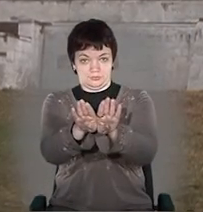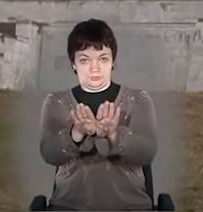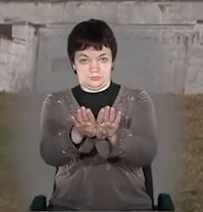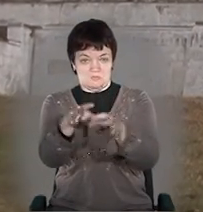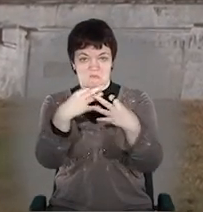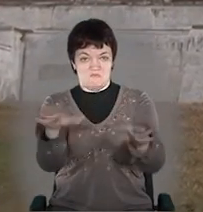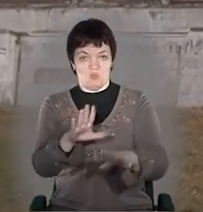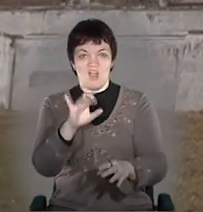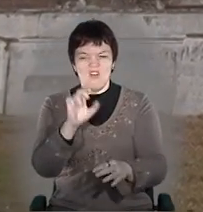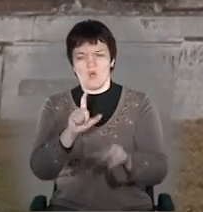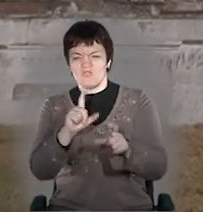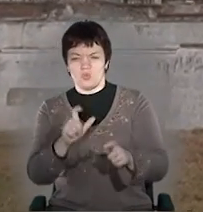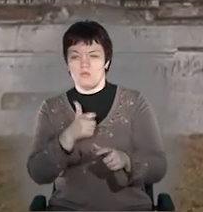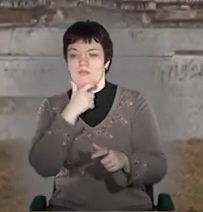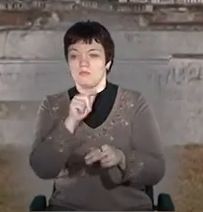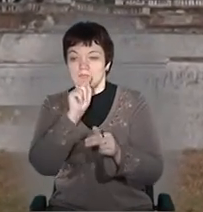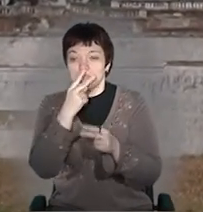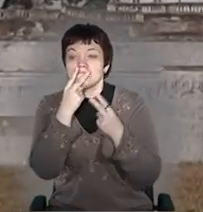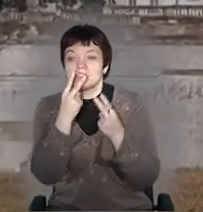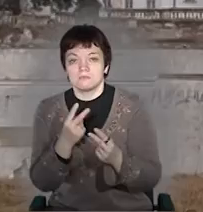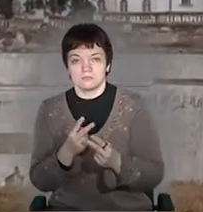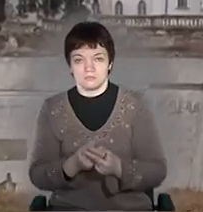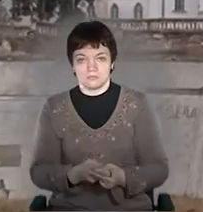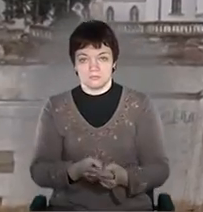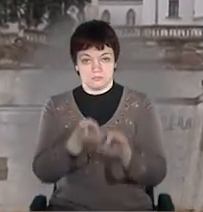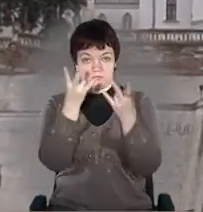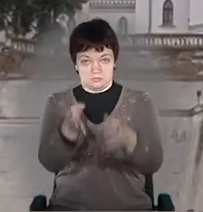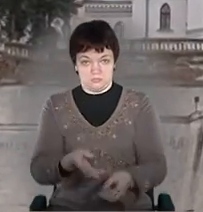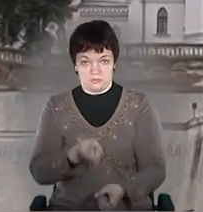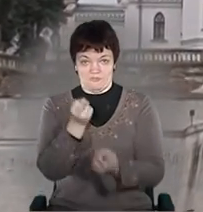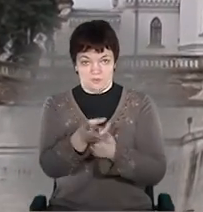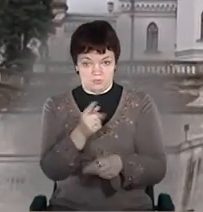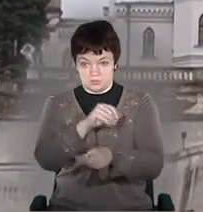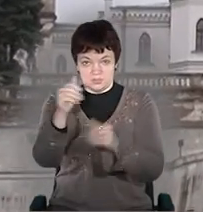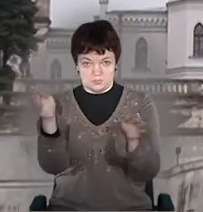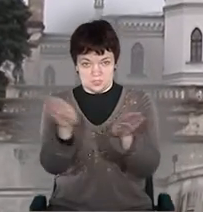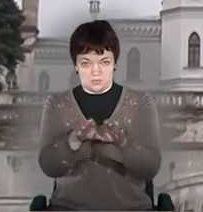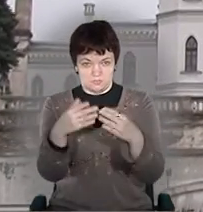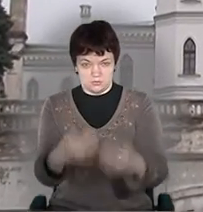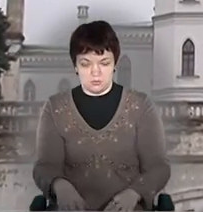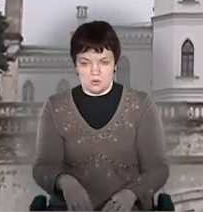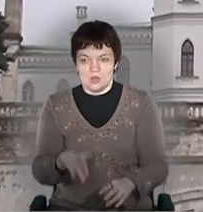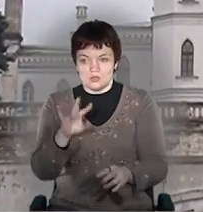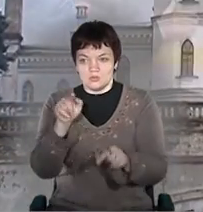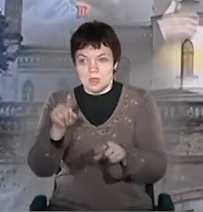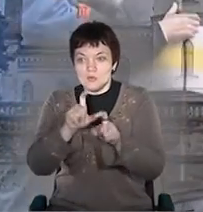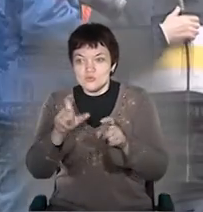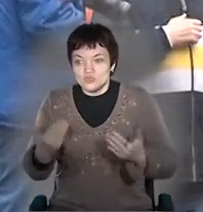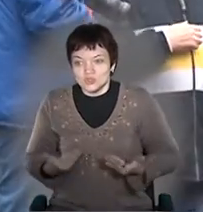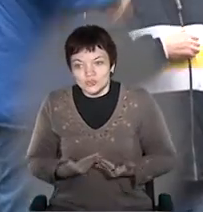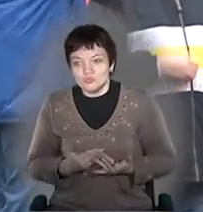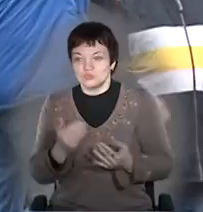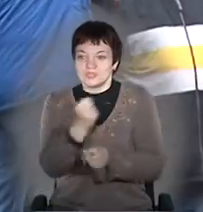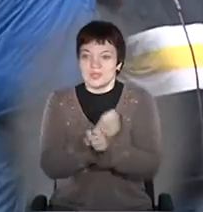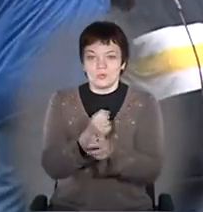не пустить показать хотя бы чуть-чуть. Не дал возможности встретиться с людьми, которые здесь лучше знают, и как